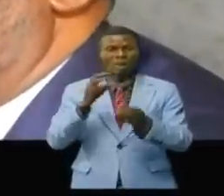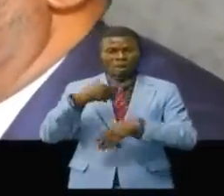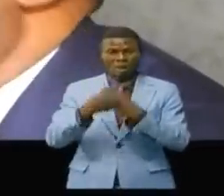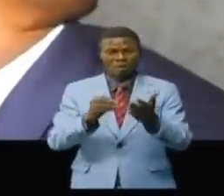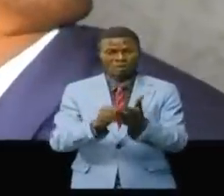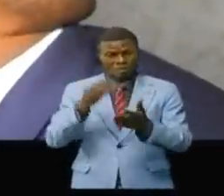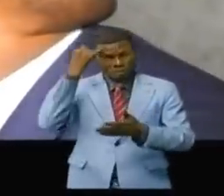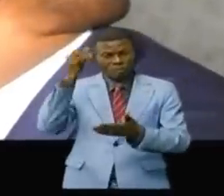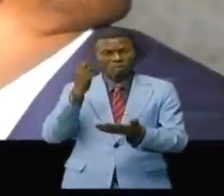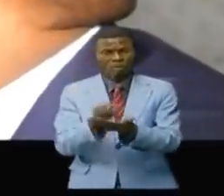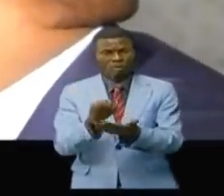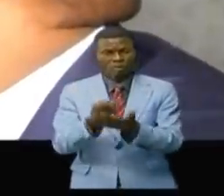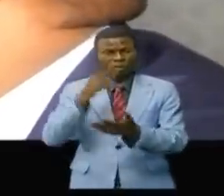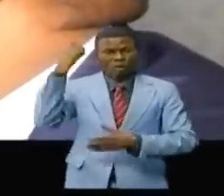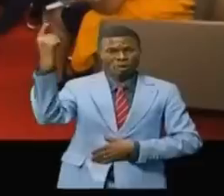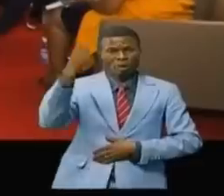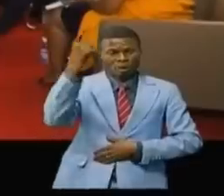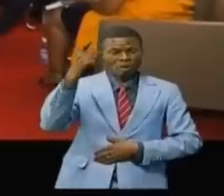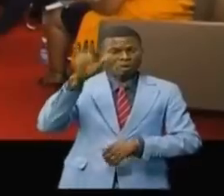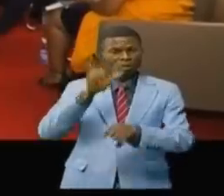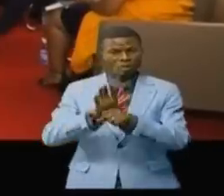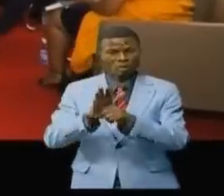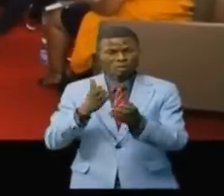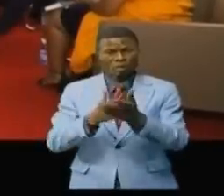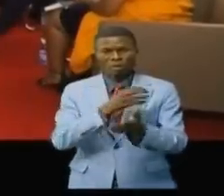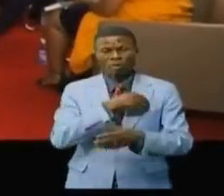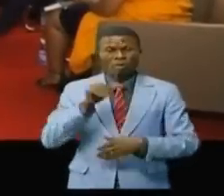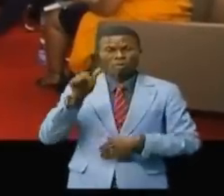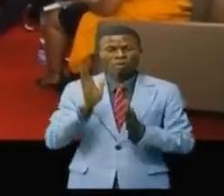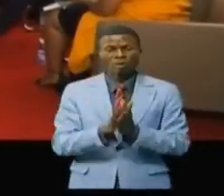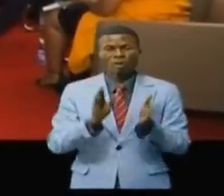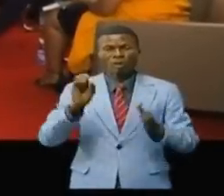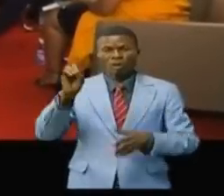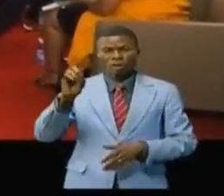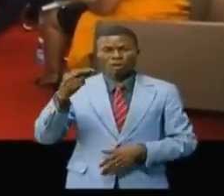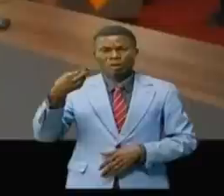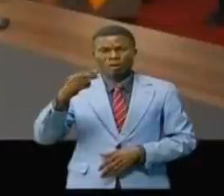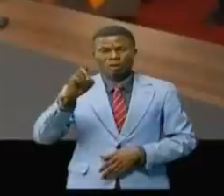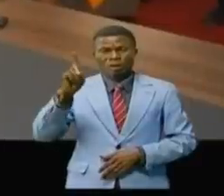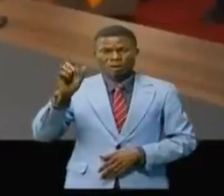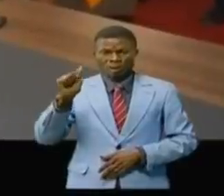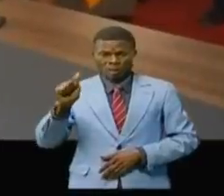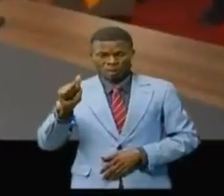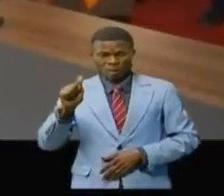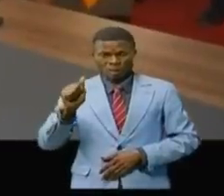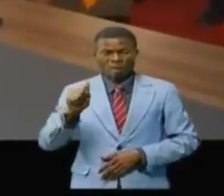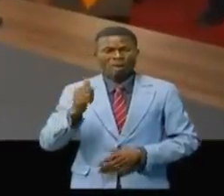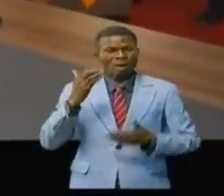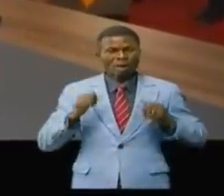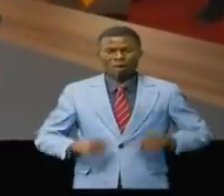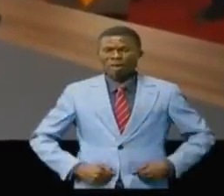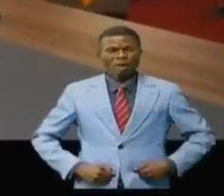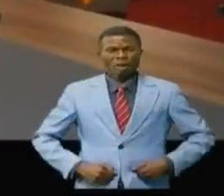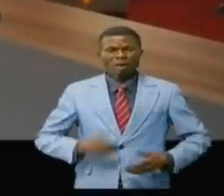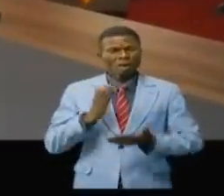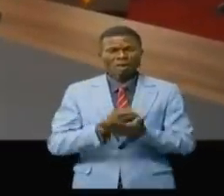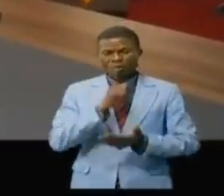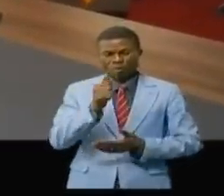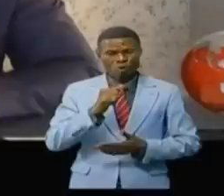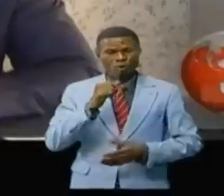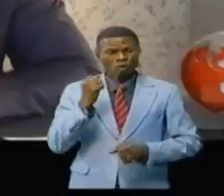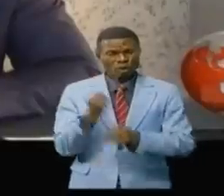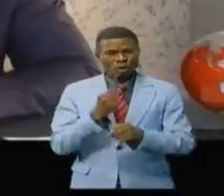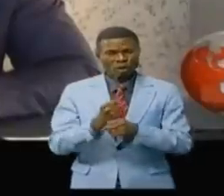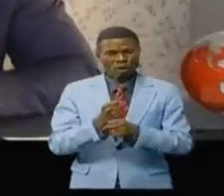ce contexte économique mondial complexe, la directrice générale de la DGDA, Kawanda, n'a pas baissé les bras, ce qui lui attire le